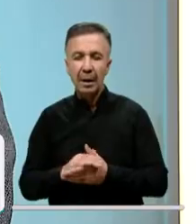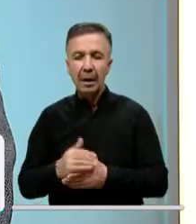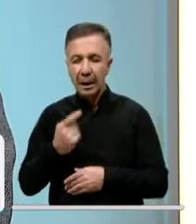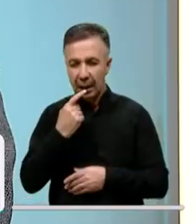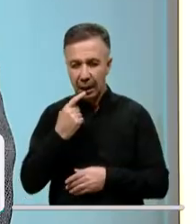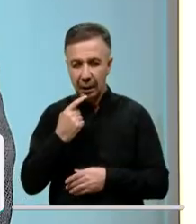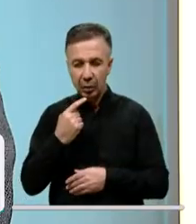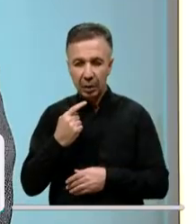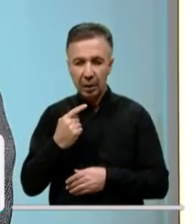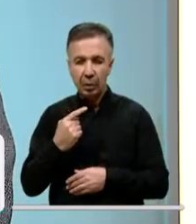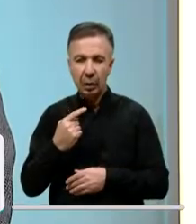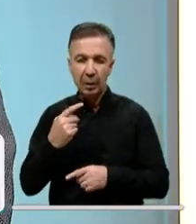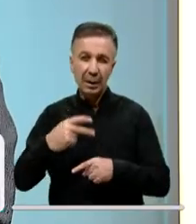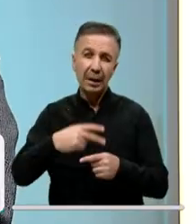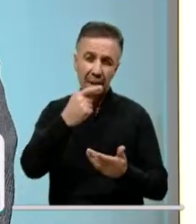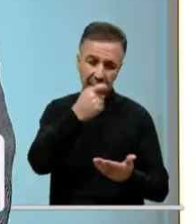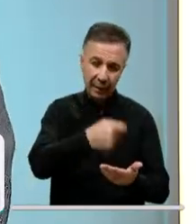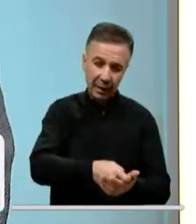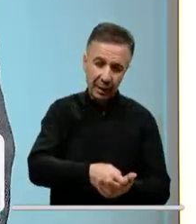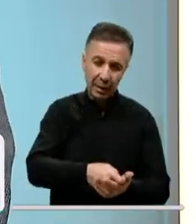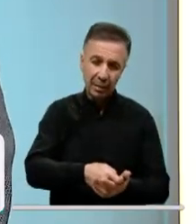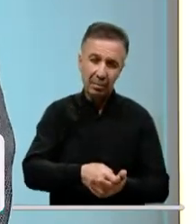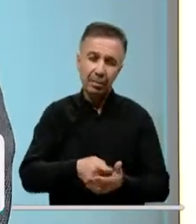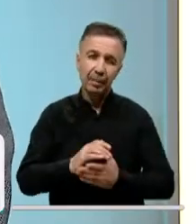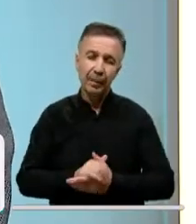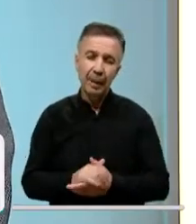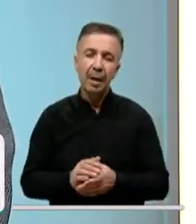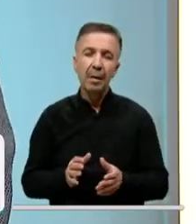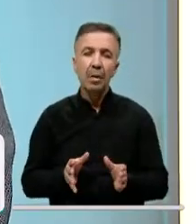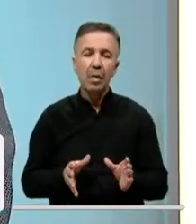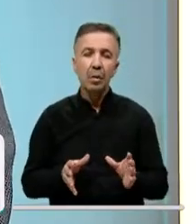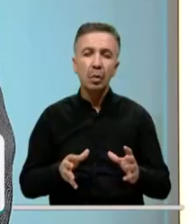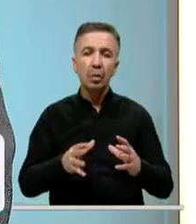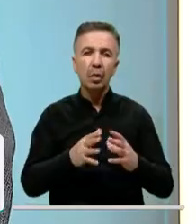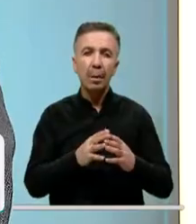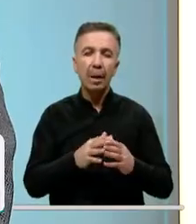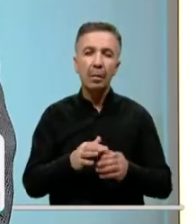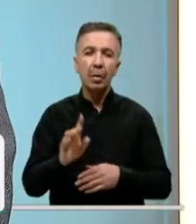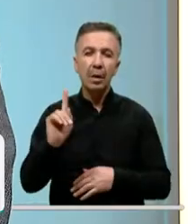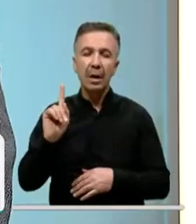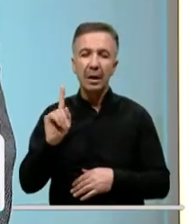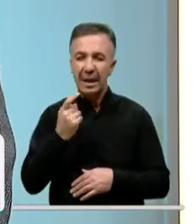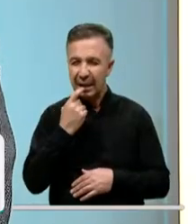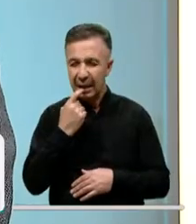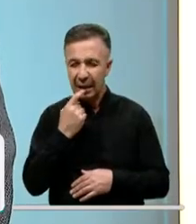vermiş olduğu bu bir hani zekat paylarını toplar. Bunu yıl sonunda